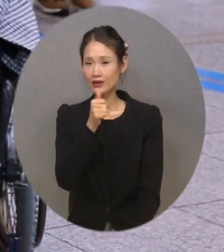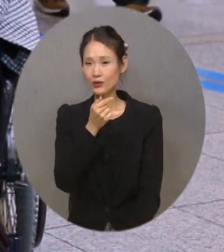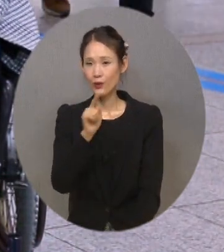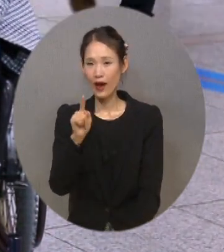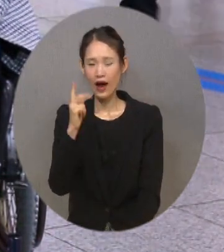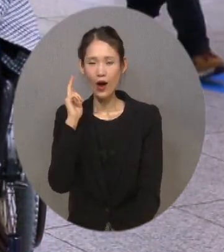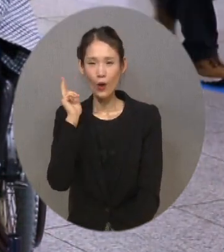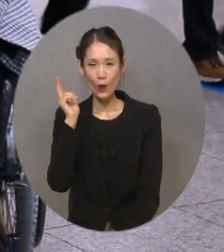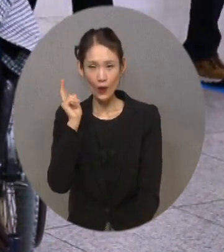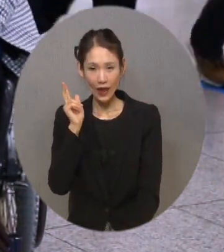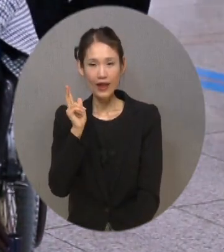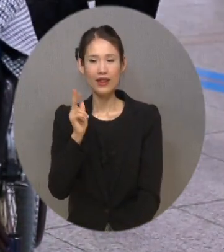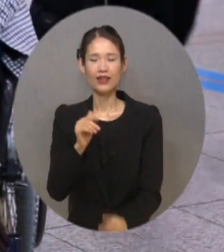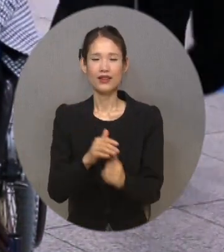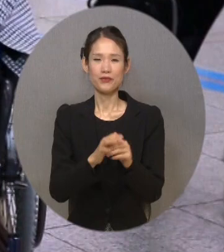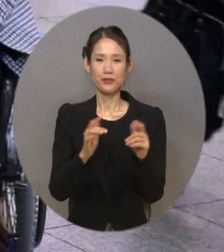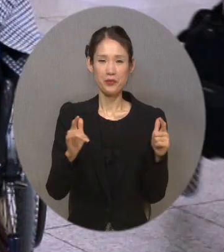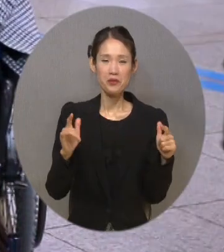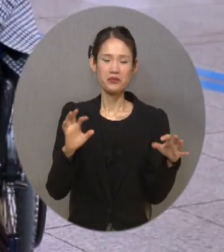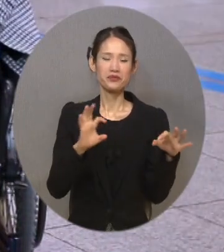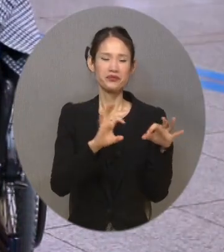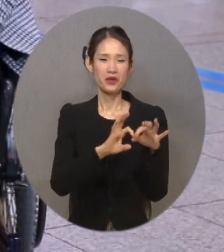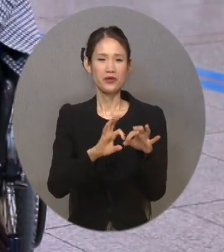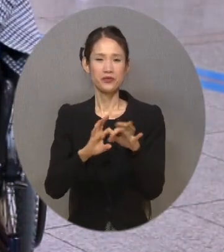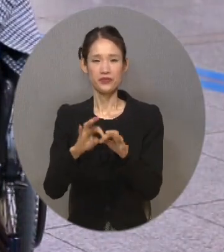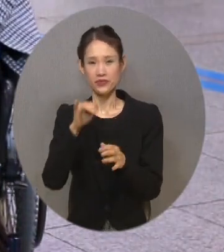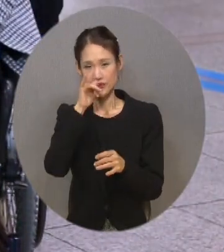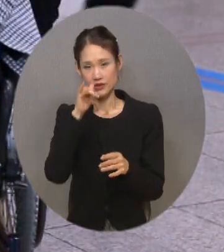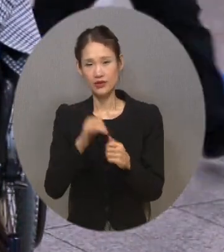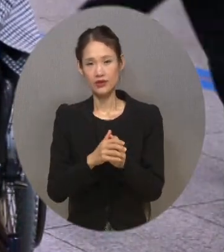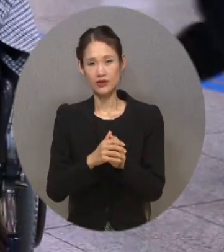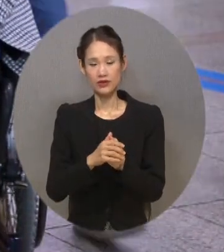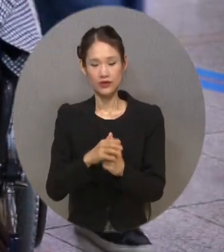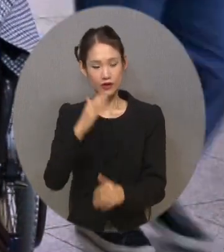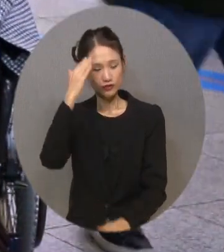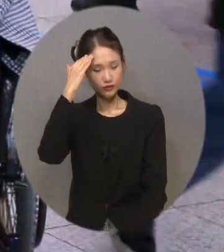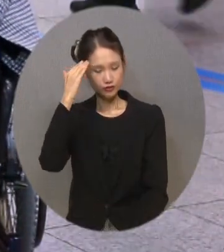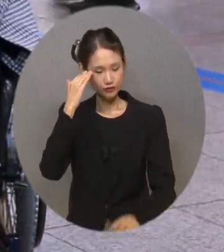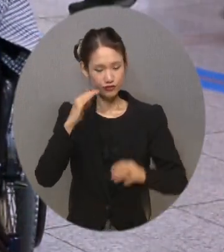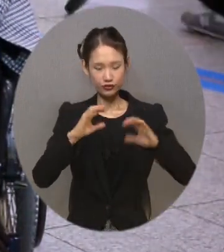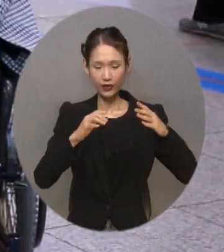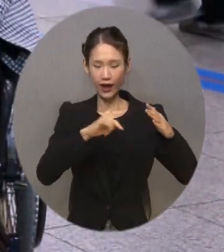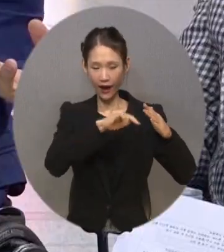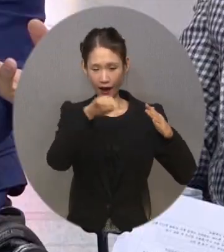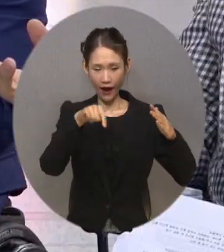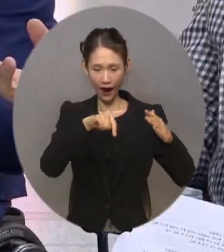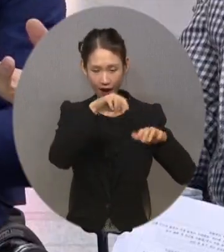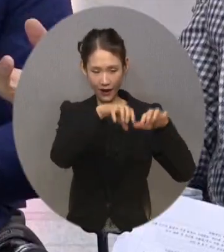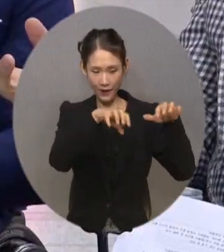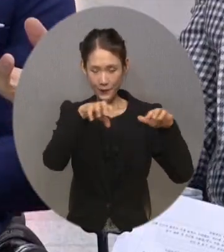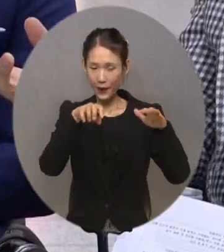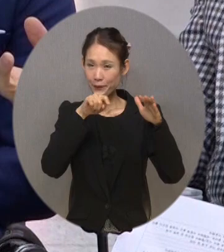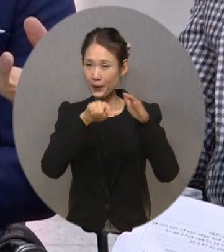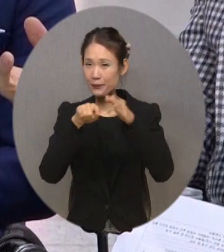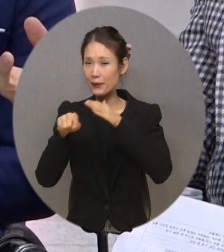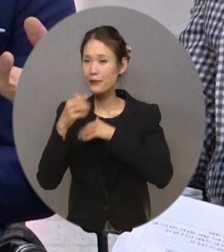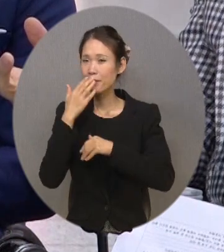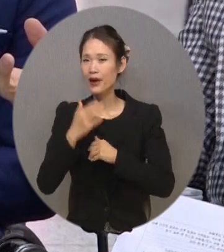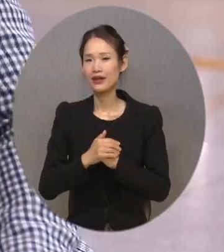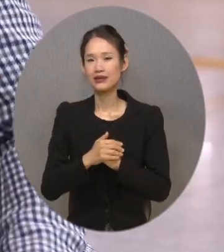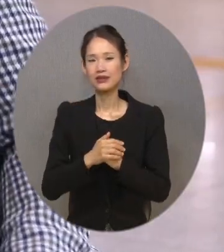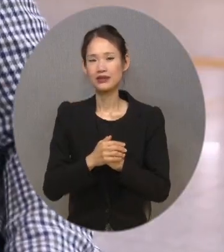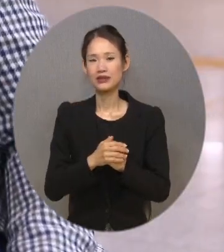그럼 제주도도 가고 우리 국내 어디든 다 갈 수 있... 다 갈 수 있는 거야. 이야. 그러면 비행기 표는 안